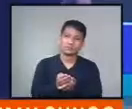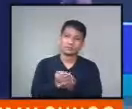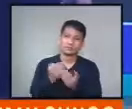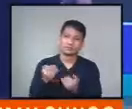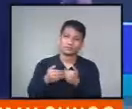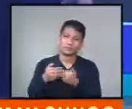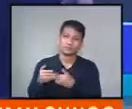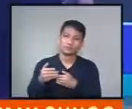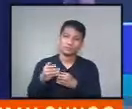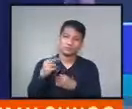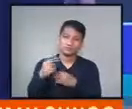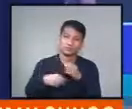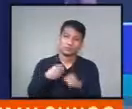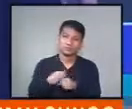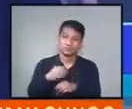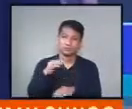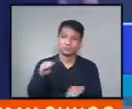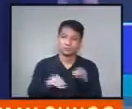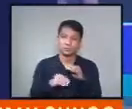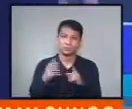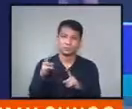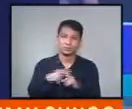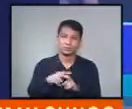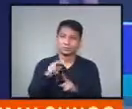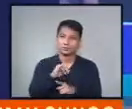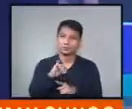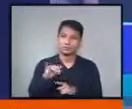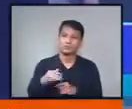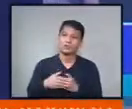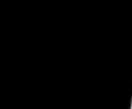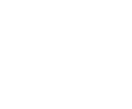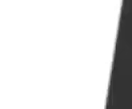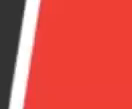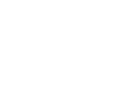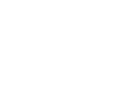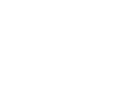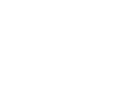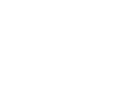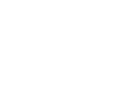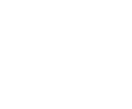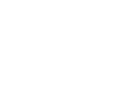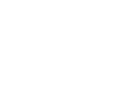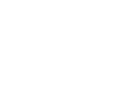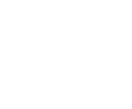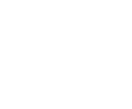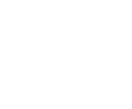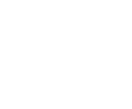budget. Magkakaroon ng 2 taong transition period para sa implementasyon.